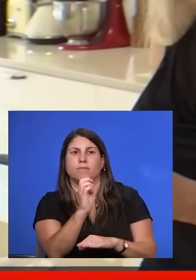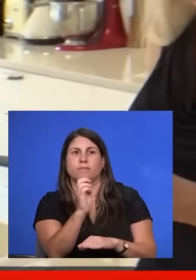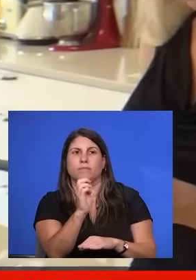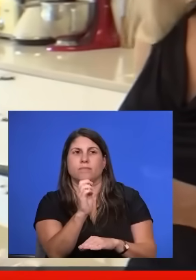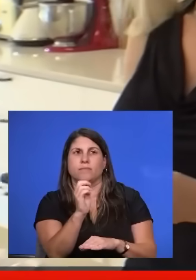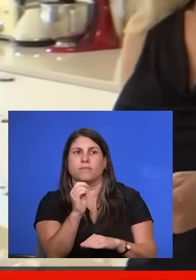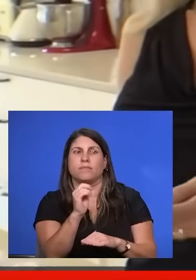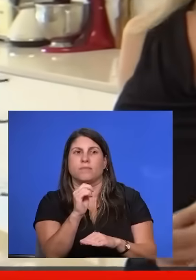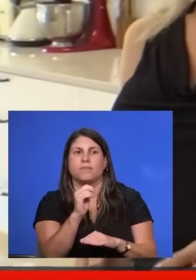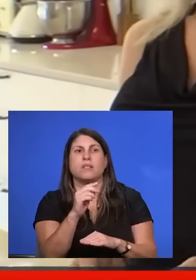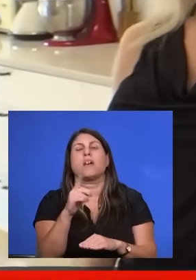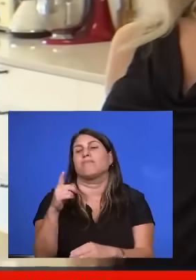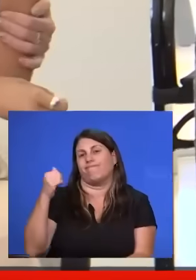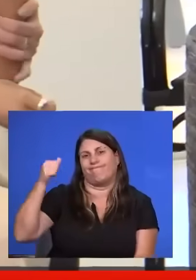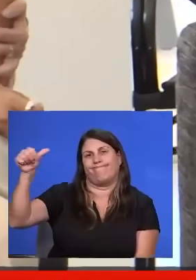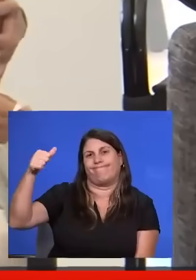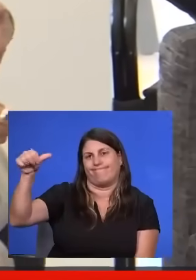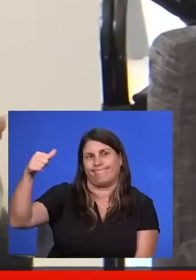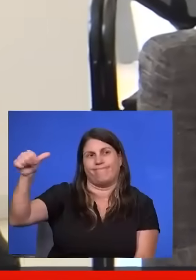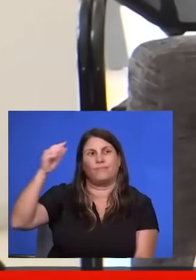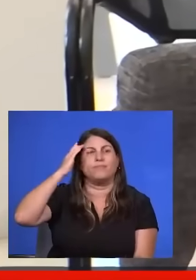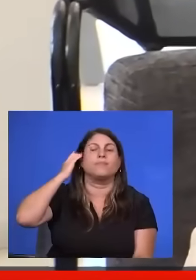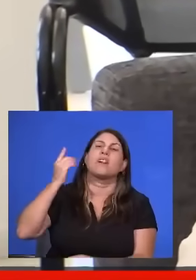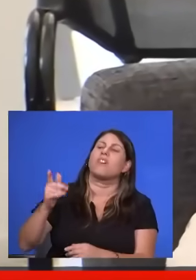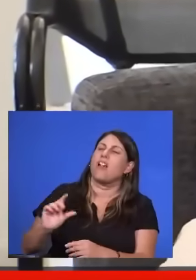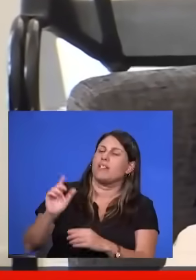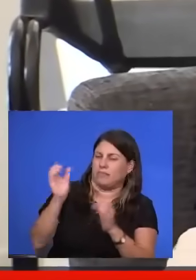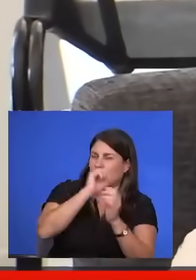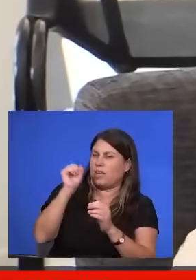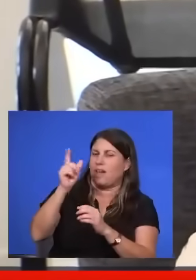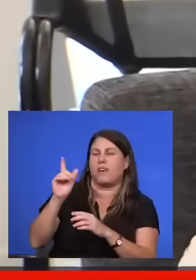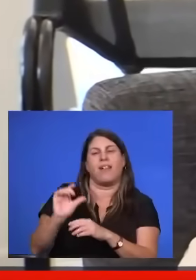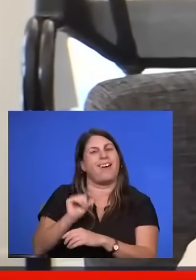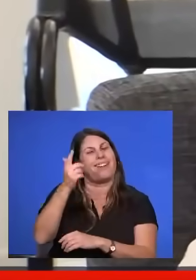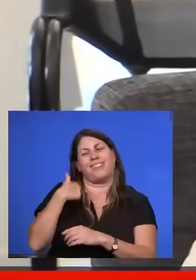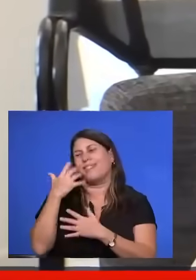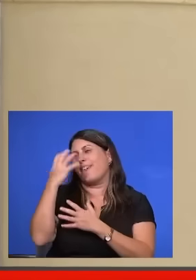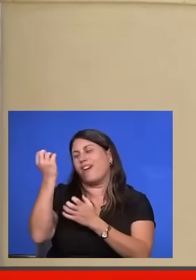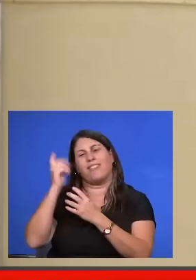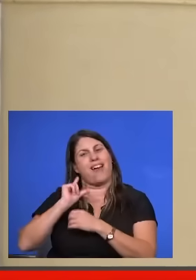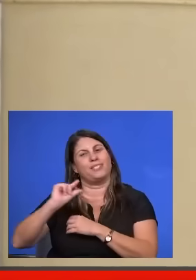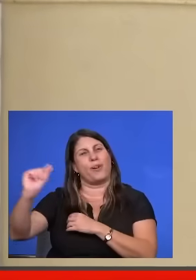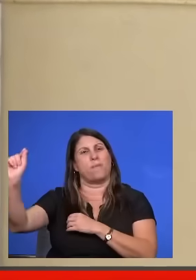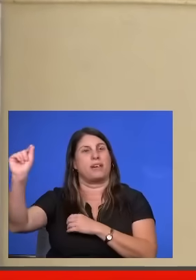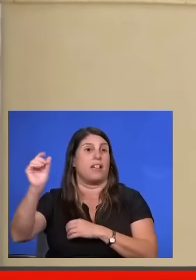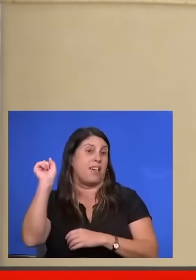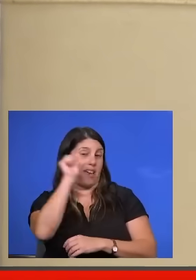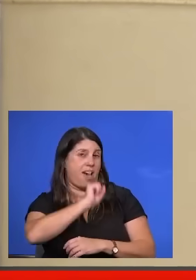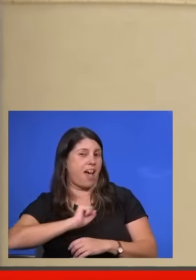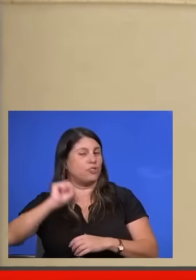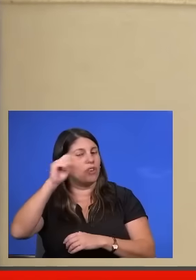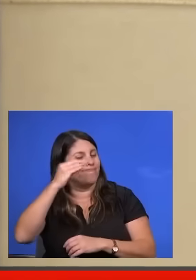צלצל הפעמון. אבל אחי, אני אוהב לחזור הביתה. השיר הזה ליווה את משפחת רוסו בכל פעם שאספו את